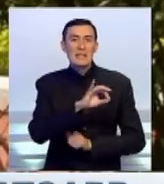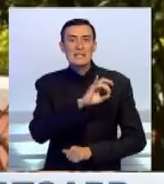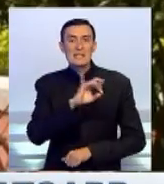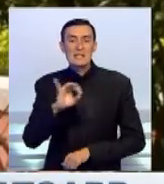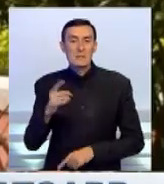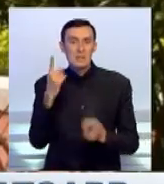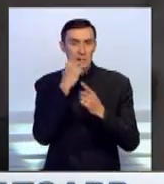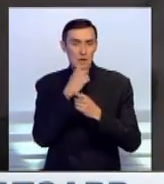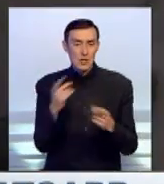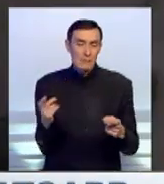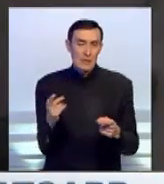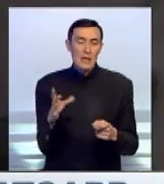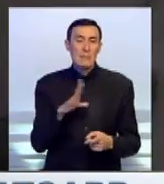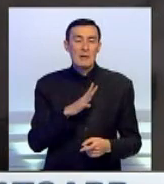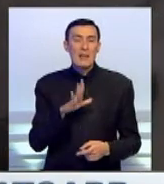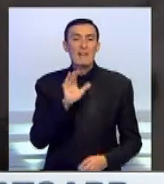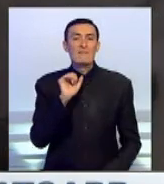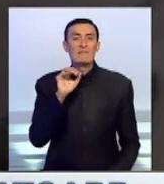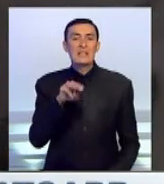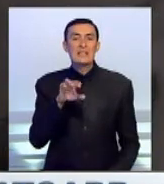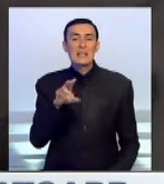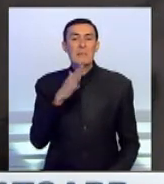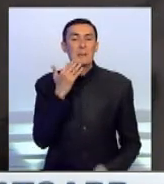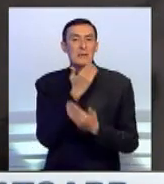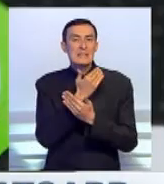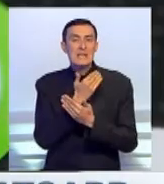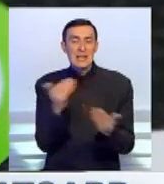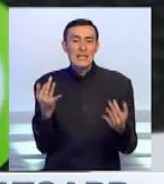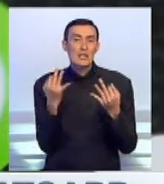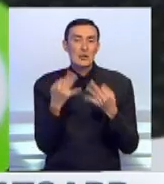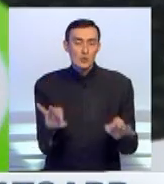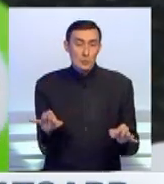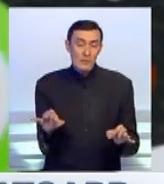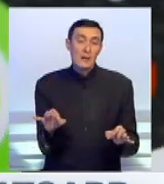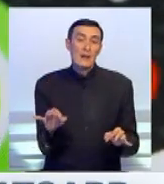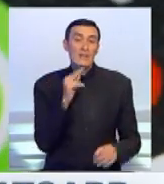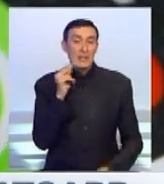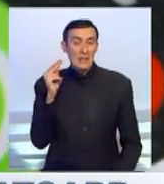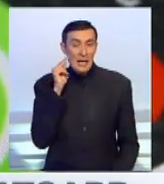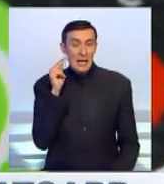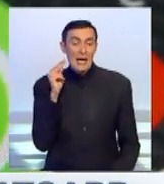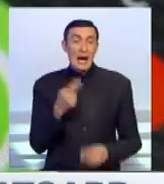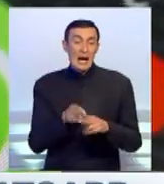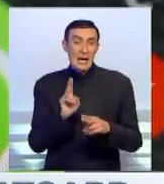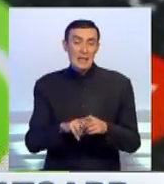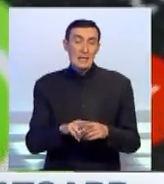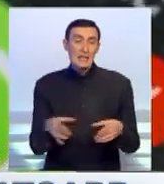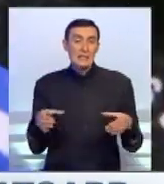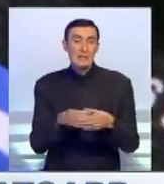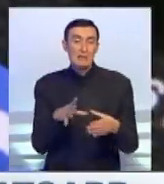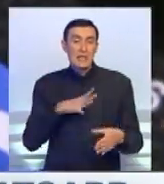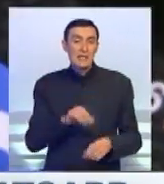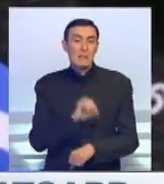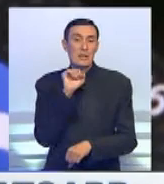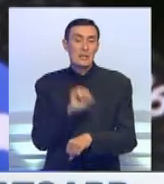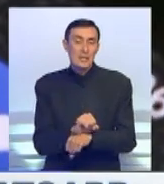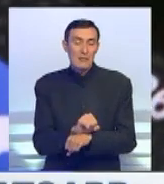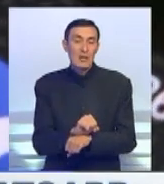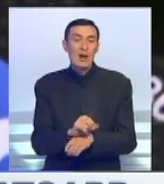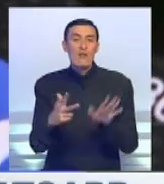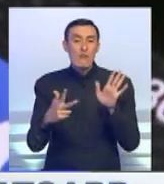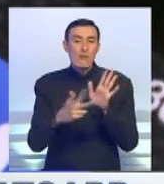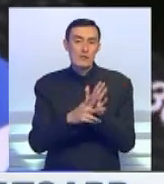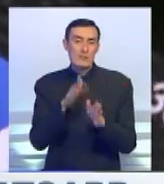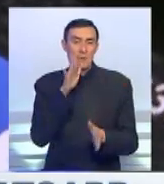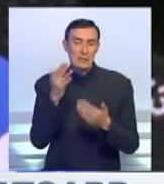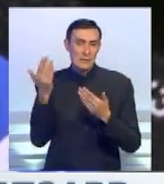сообщениями. WhatsApp был последним доступным продуктом американской компании Facebook в Китае. Сама социальная сеть была заблокирована еще 8